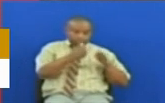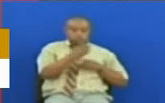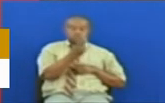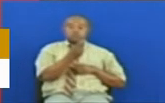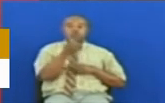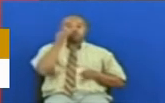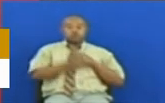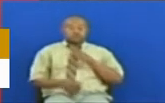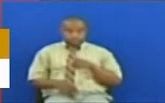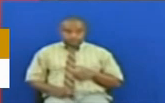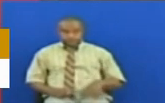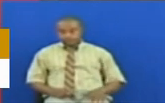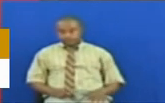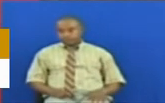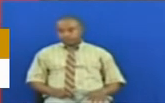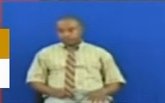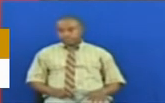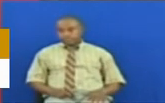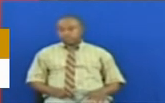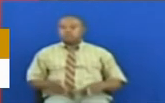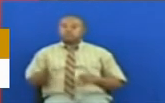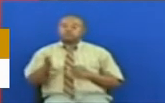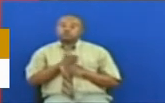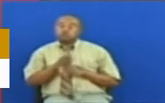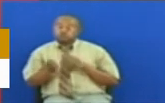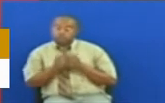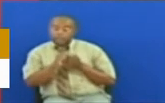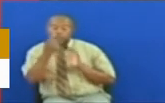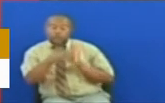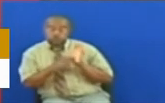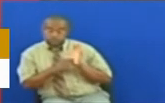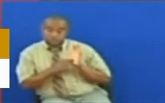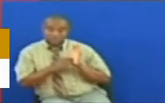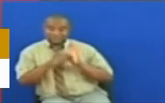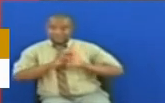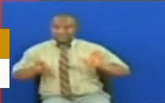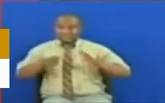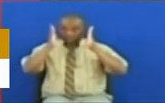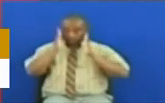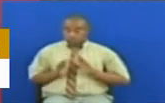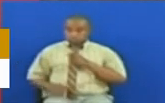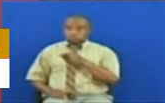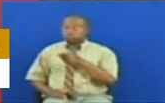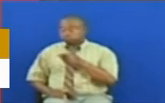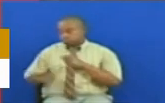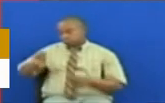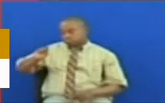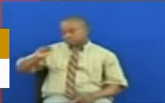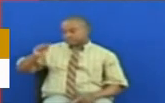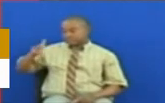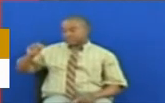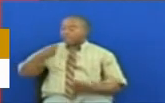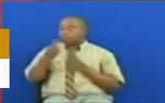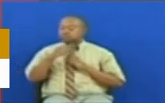Speaker, ni swala la hizi kanuni amelizungumzia Mheshimiwa Saada hapo,